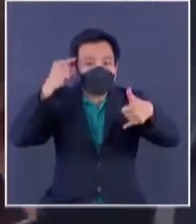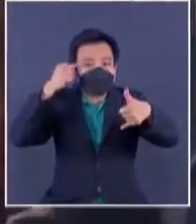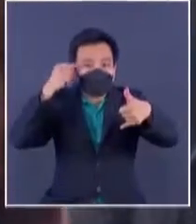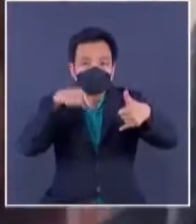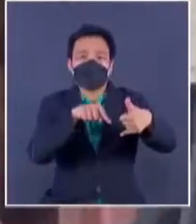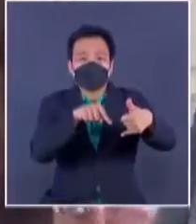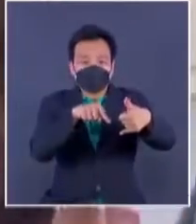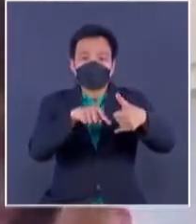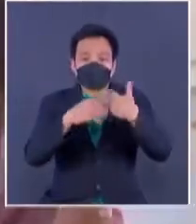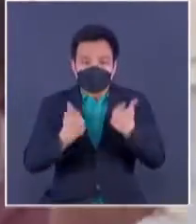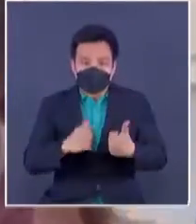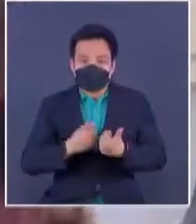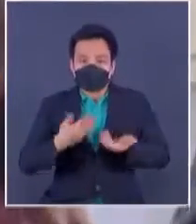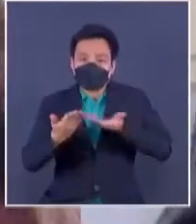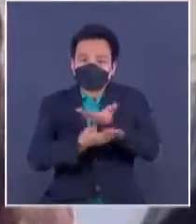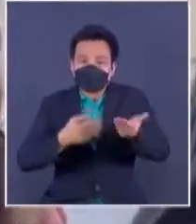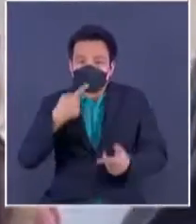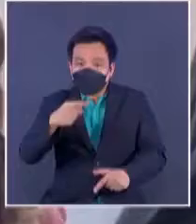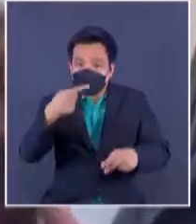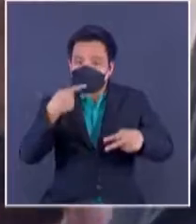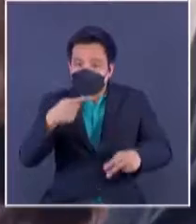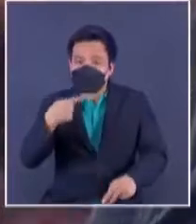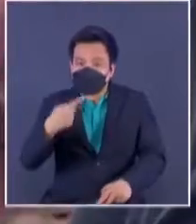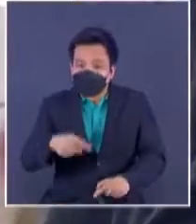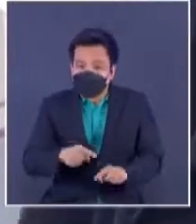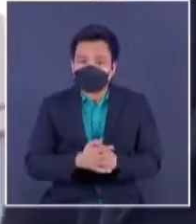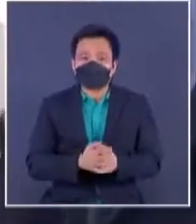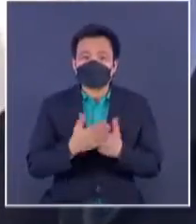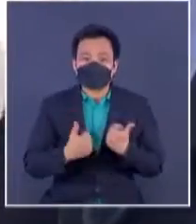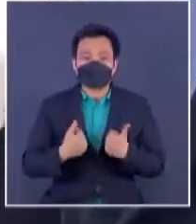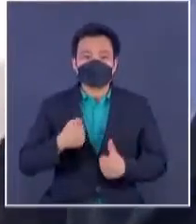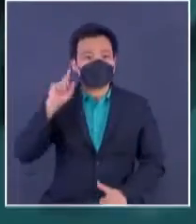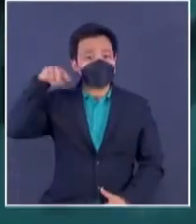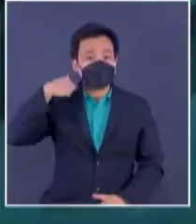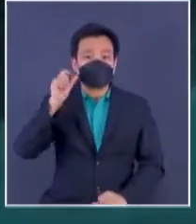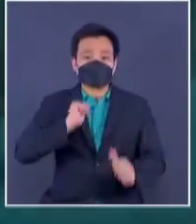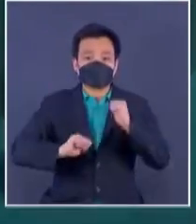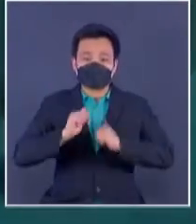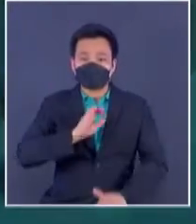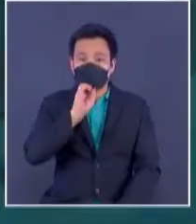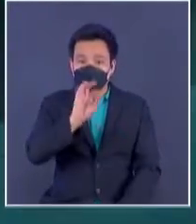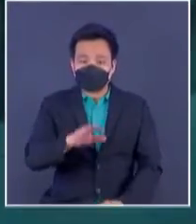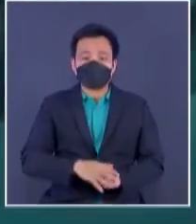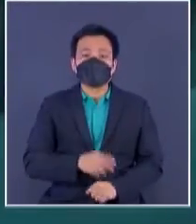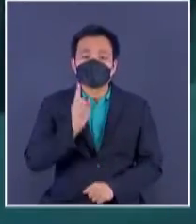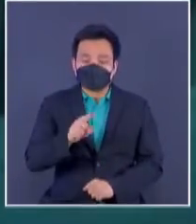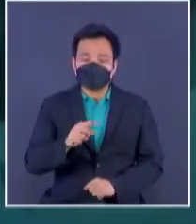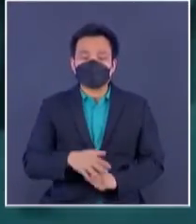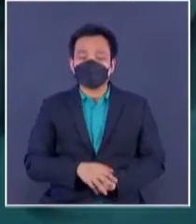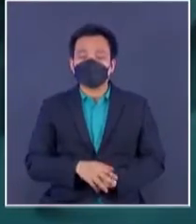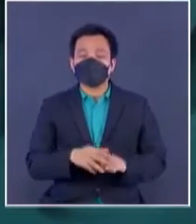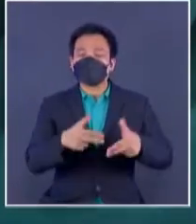คะซึ่งก็จะทยอยพิจารณาฟ้องต่อไปส่วนด้านโฟกัสเองค่ะเปิดใจว่าที่ผ่านมาเนี่ยปล่อยให้เหตุการณ์ลักษณะ